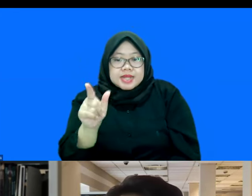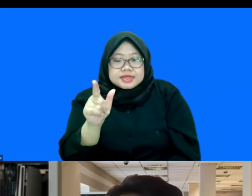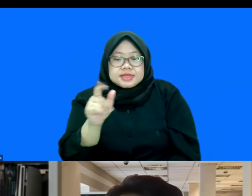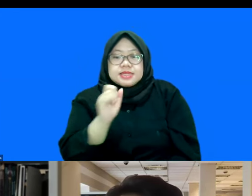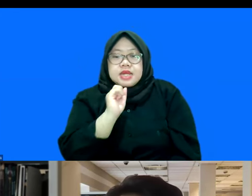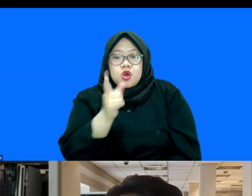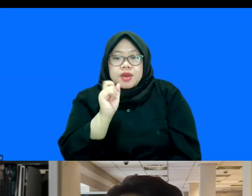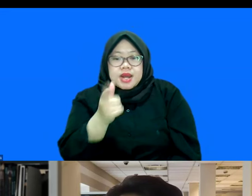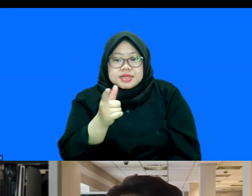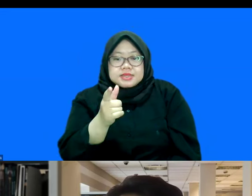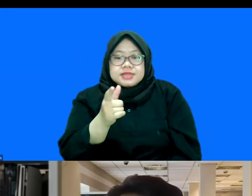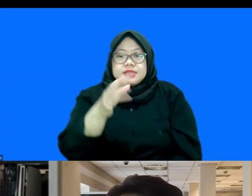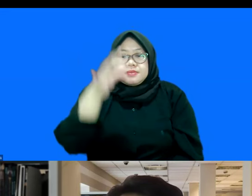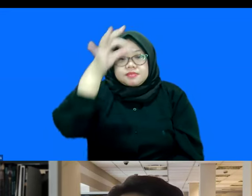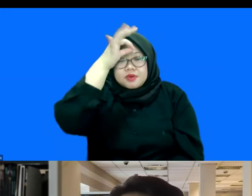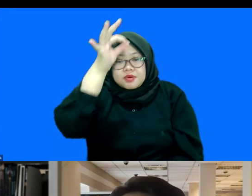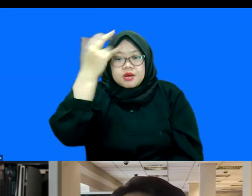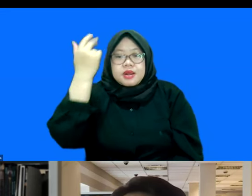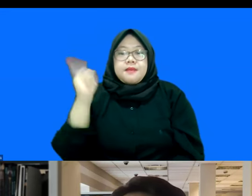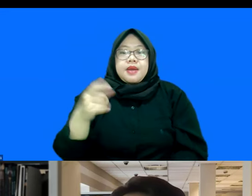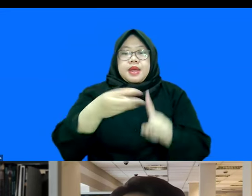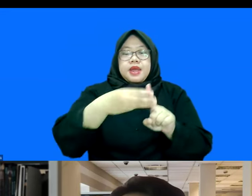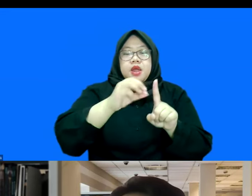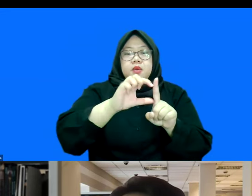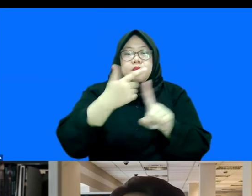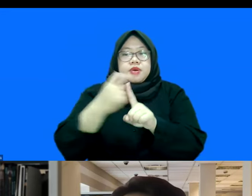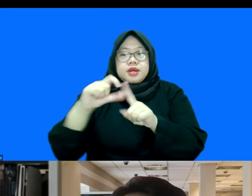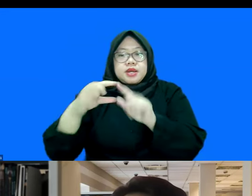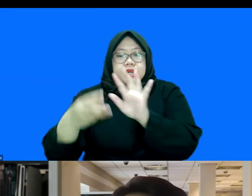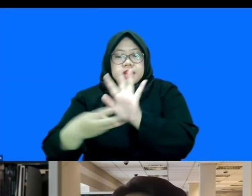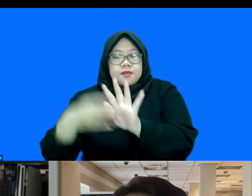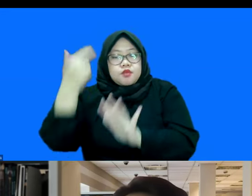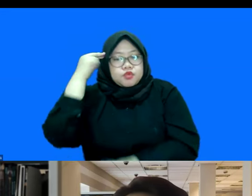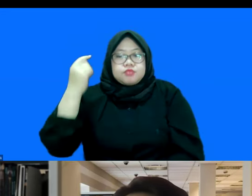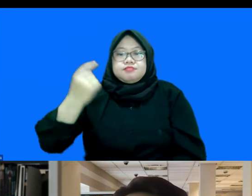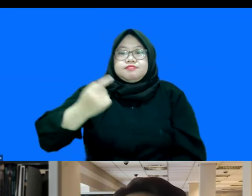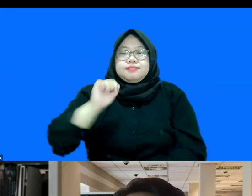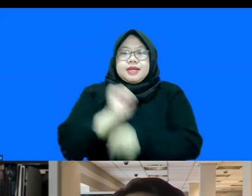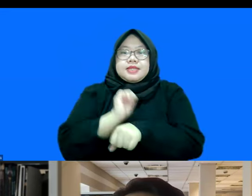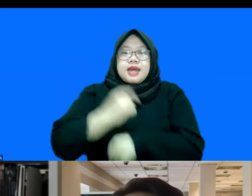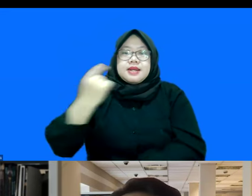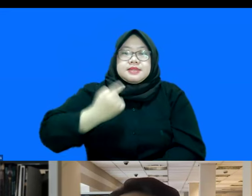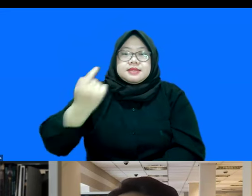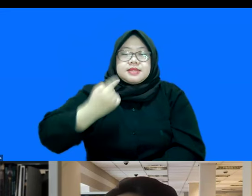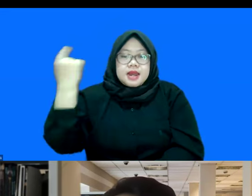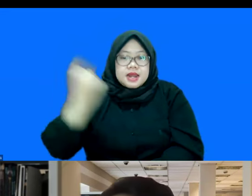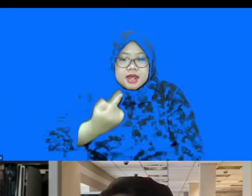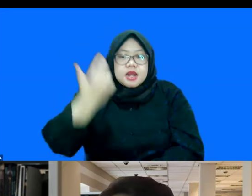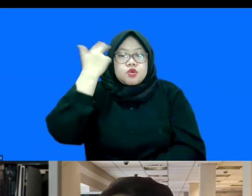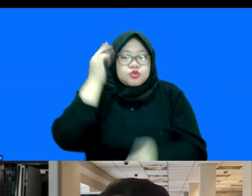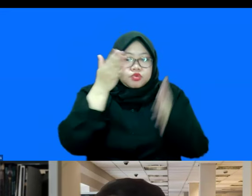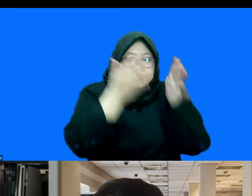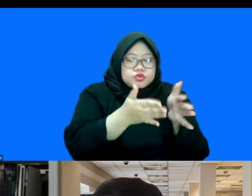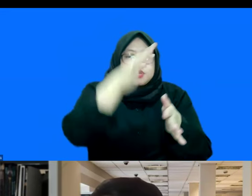petugas kepolisian sebaiknya menggunakan bodycam dalam menjalankan daily rutinnya? Apakah sebatas digunakan untuk anggota kepolisian